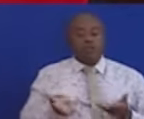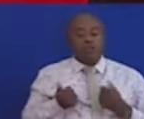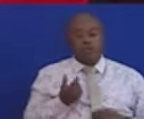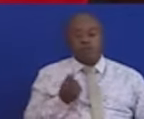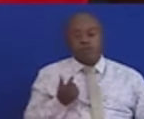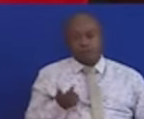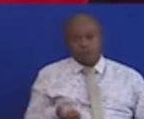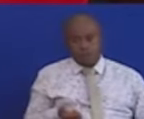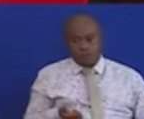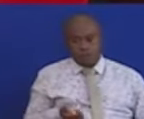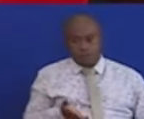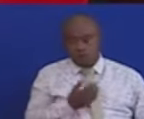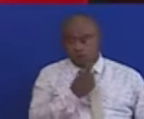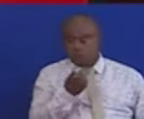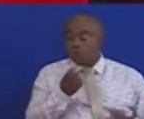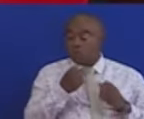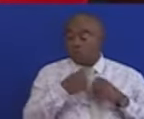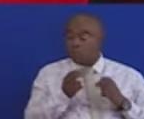ardhelia